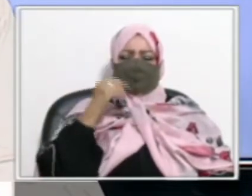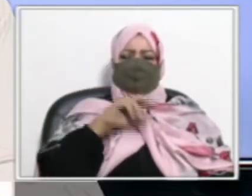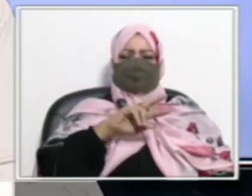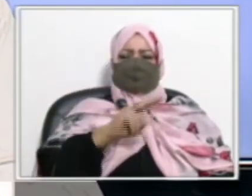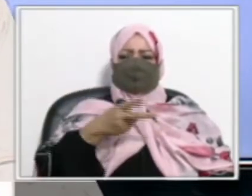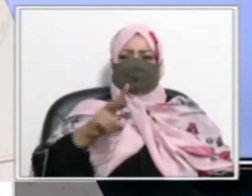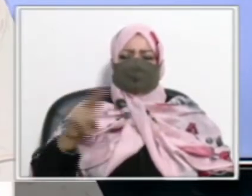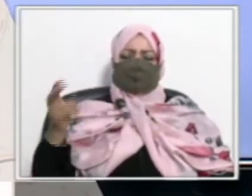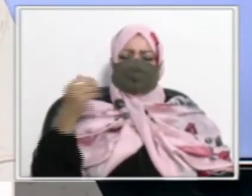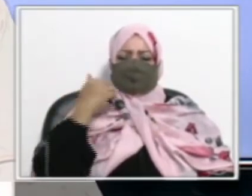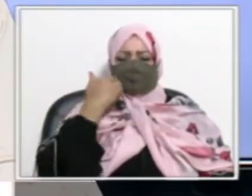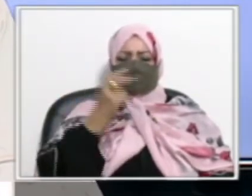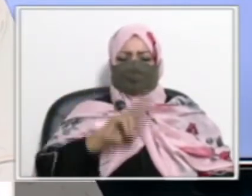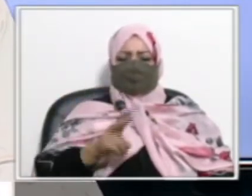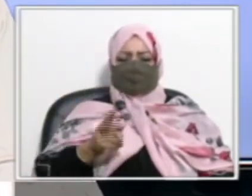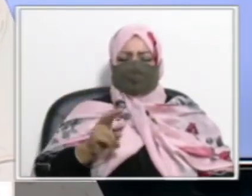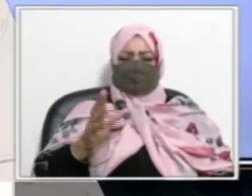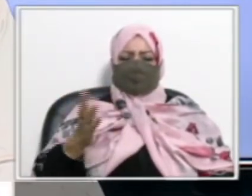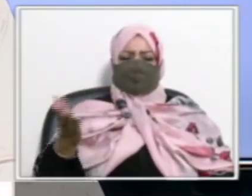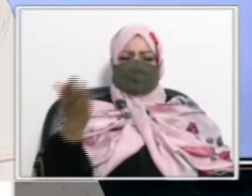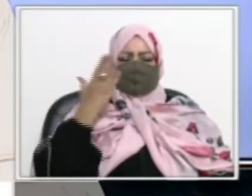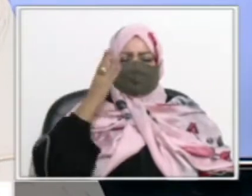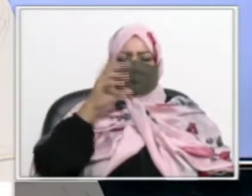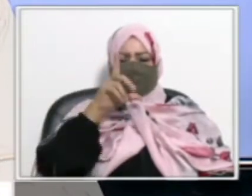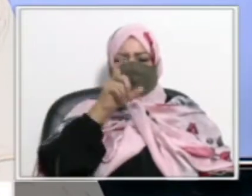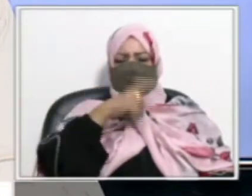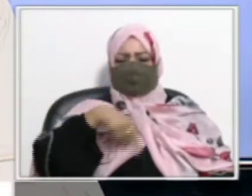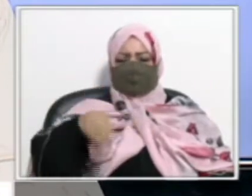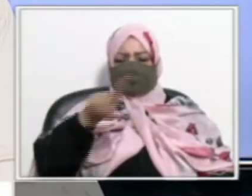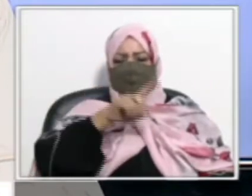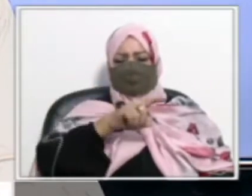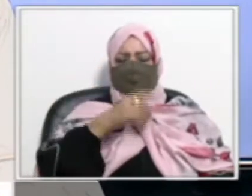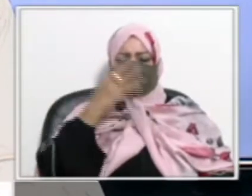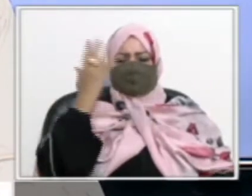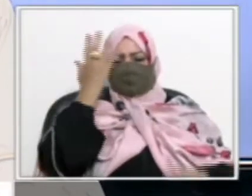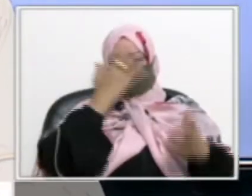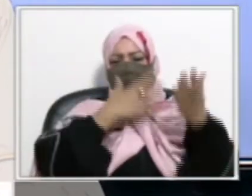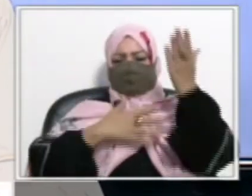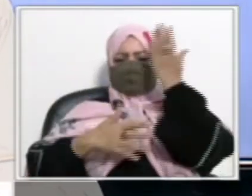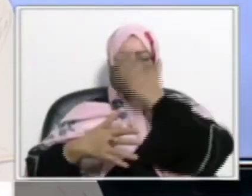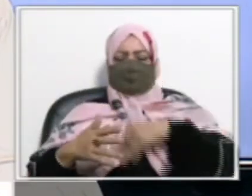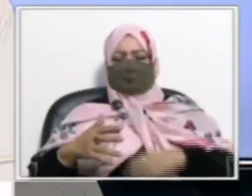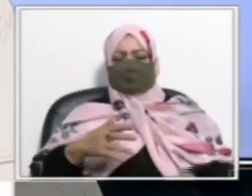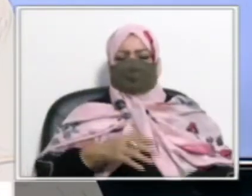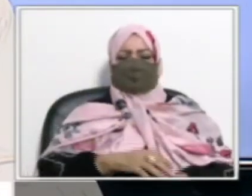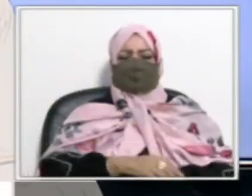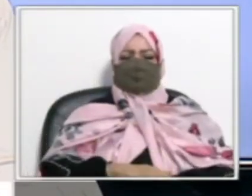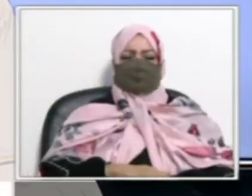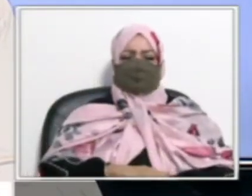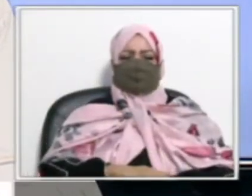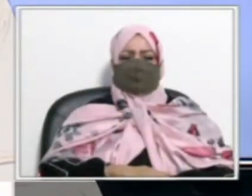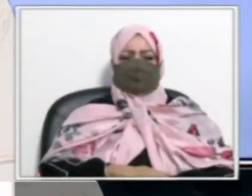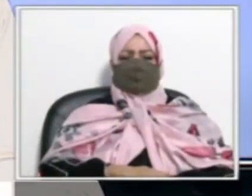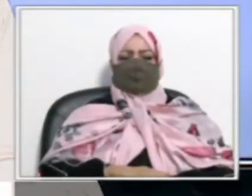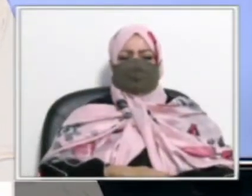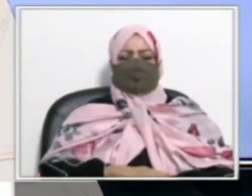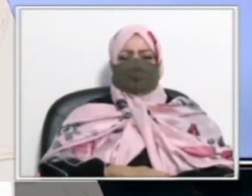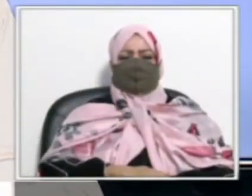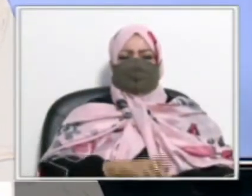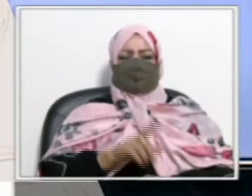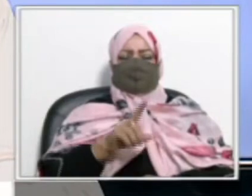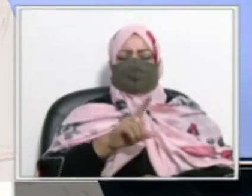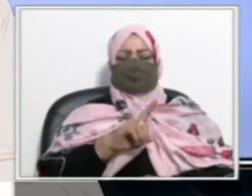يعني لا يعني هذا الأمر ابتلي به الناس كأنهم لا يوجد حساب بعد هذا